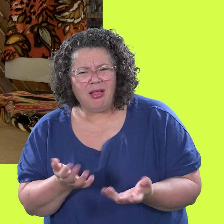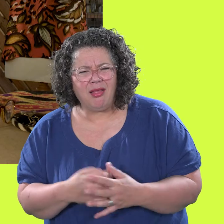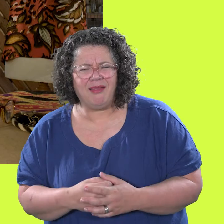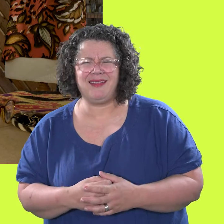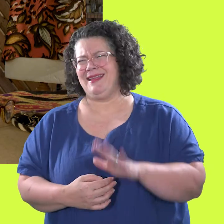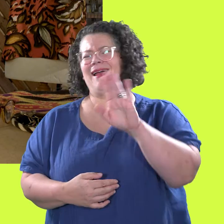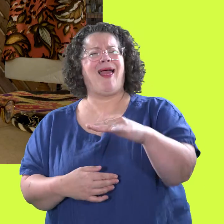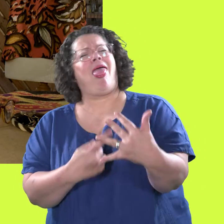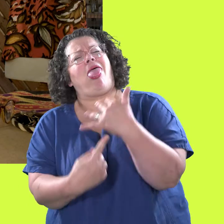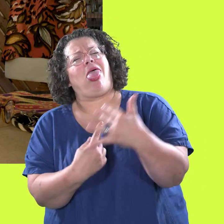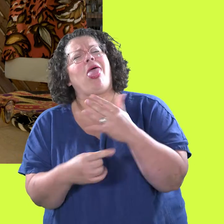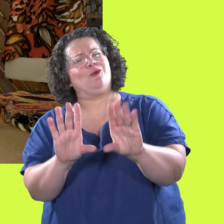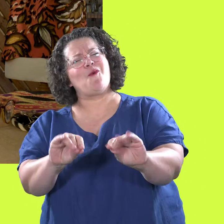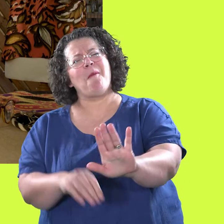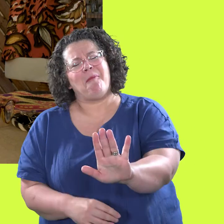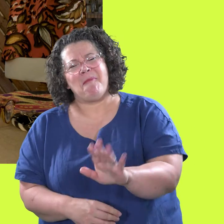Pai bod yn ffynnu.